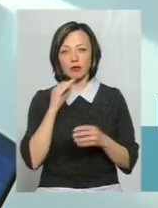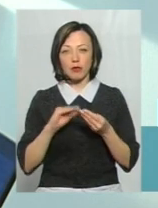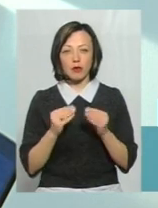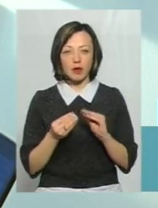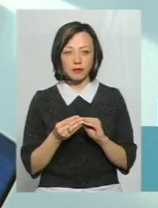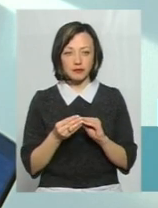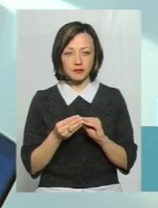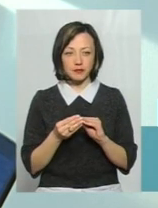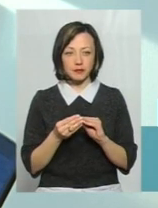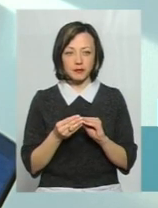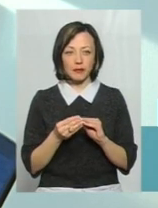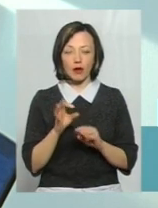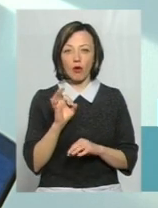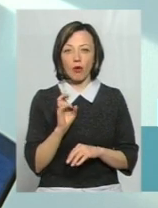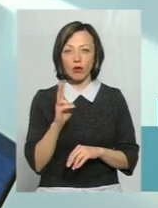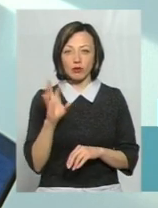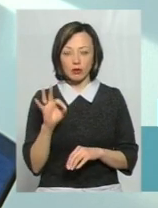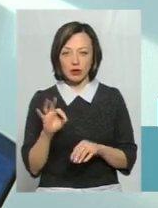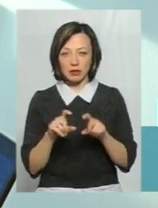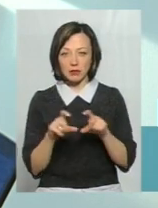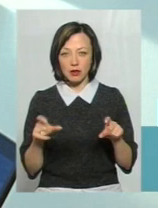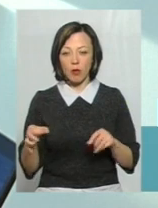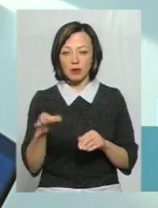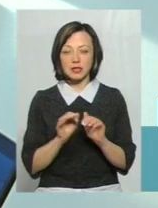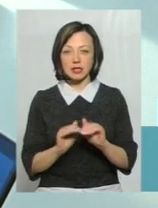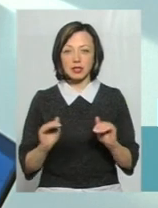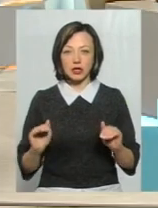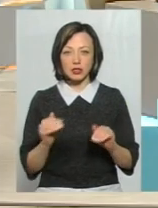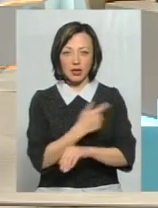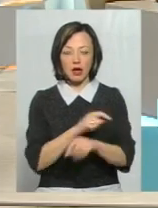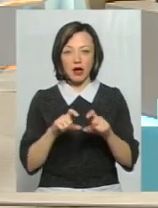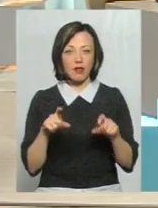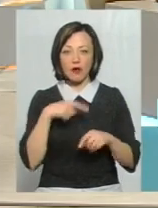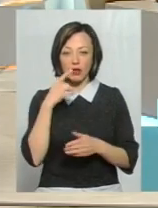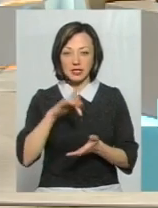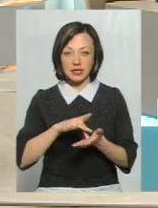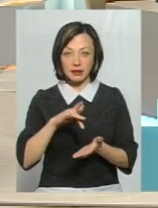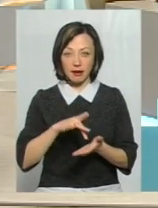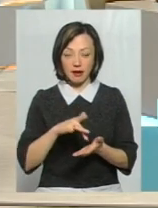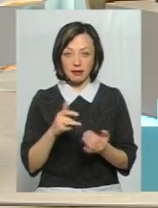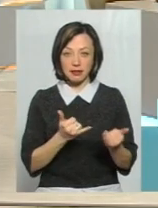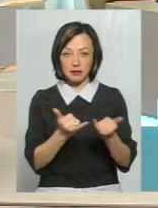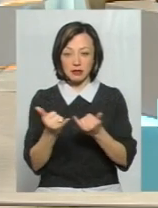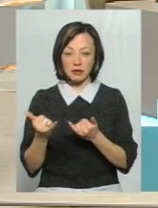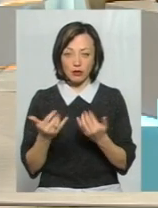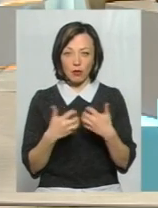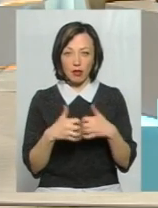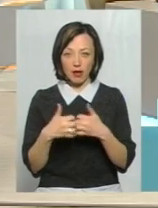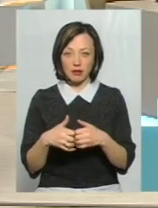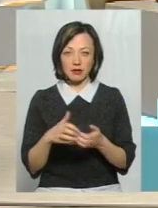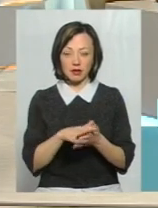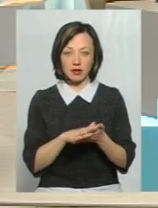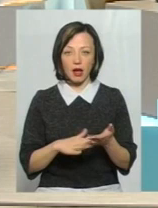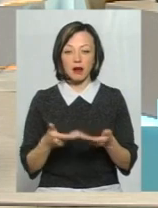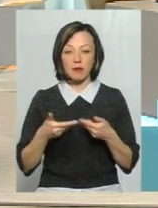проблем в онкодиспансері, обласні дитячі лікарні, а не говорячи про центральні, забезпечення обладнання і так далі.